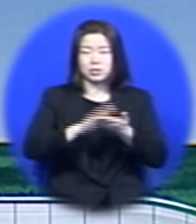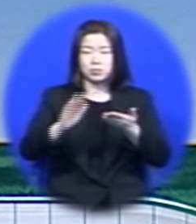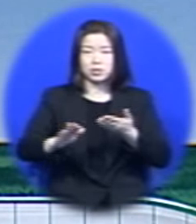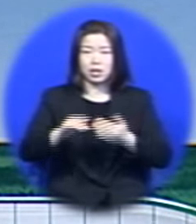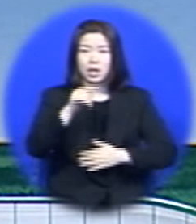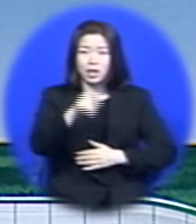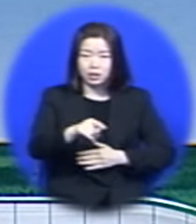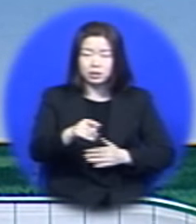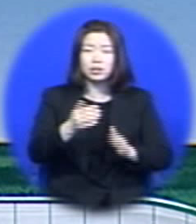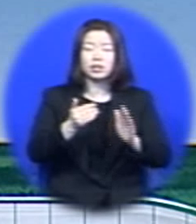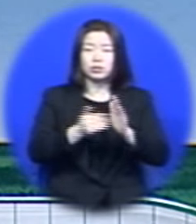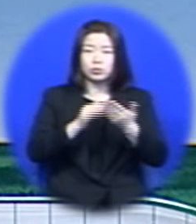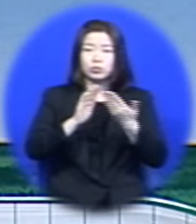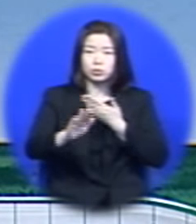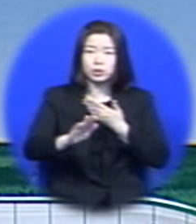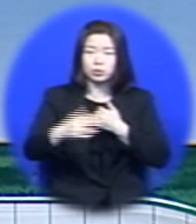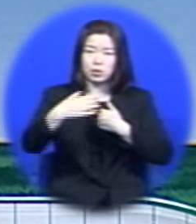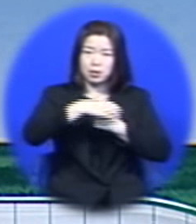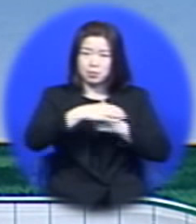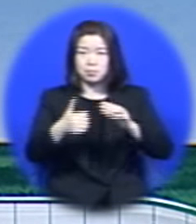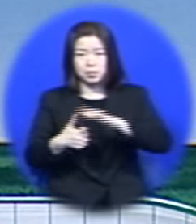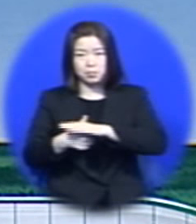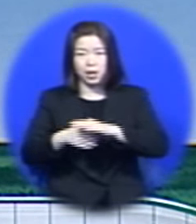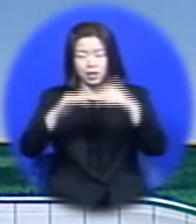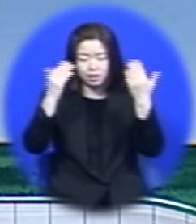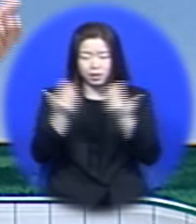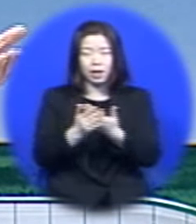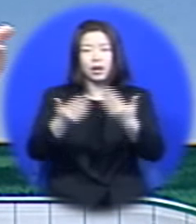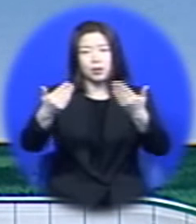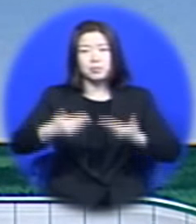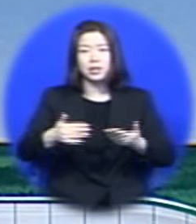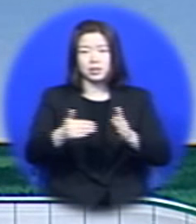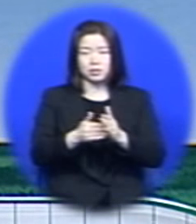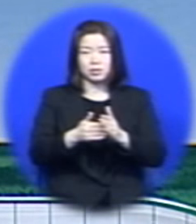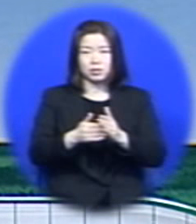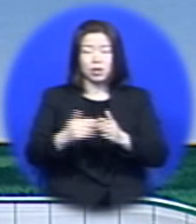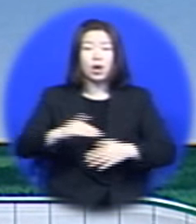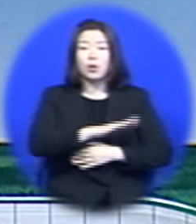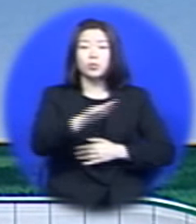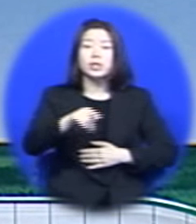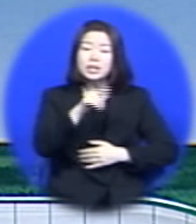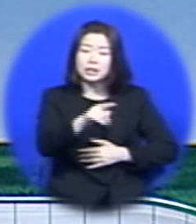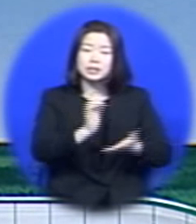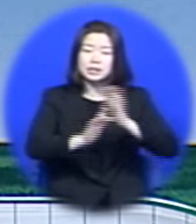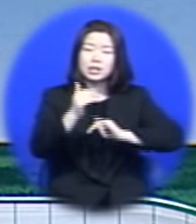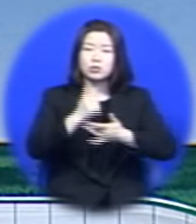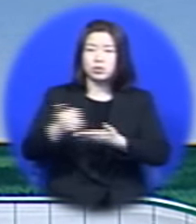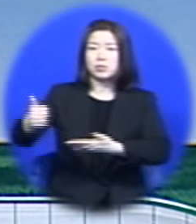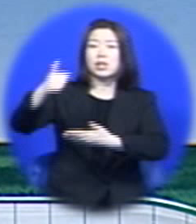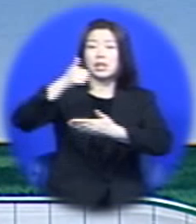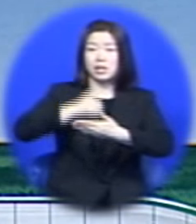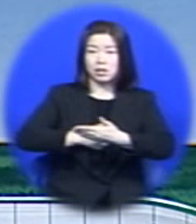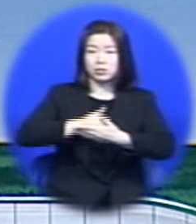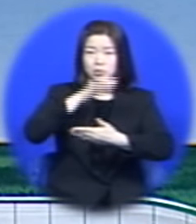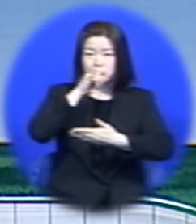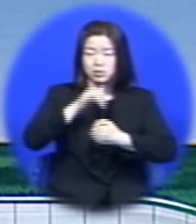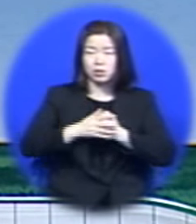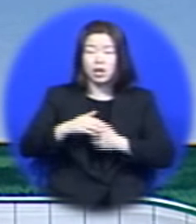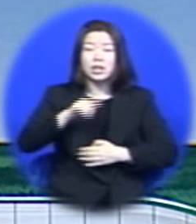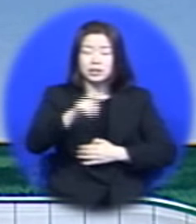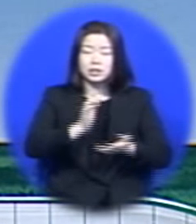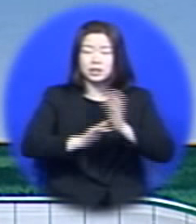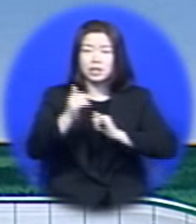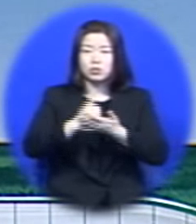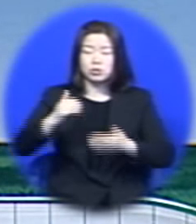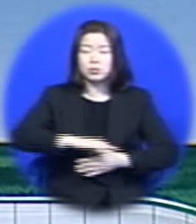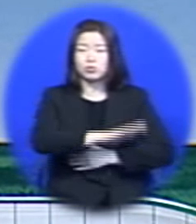하시고도 비방을 다 받으셨어요. 우리는 그 예수님을 영접한 겁니다. 그 예수님이 우리의 생명이고